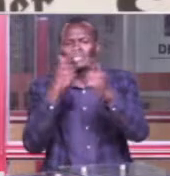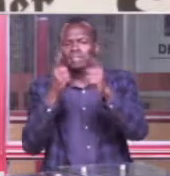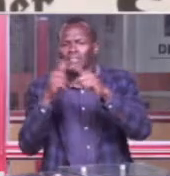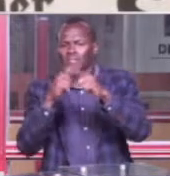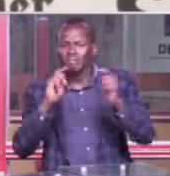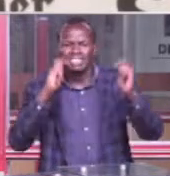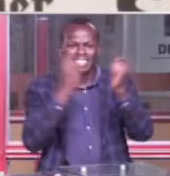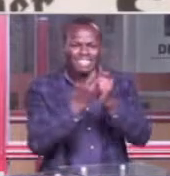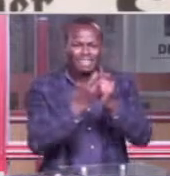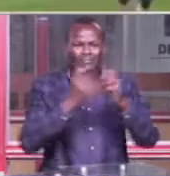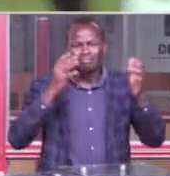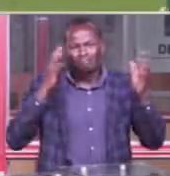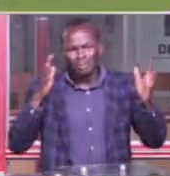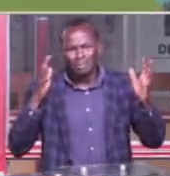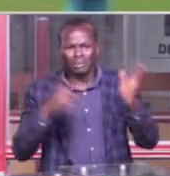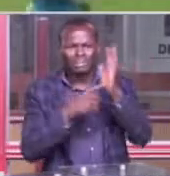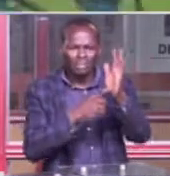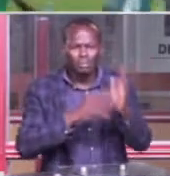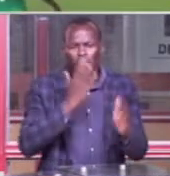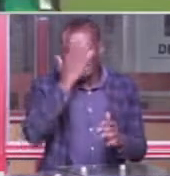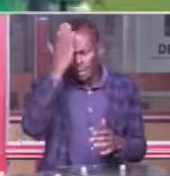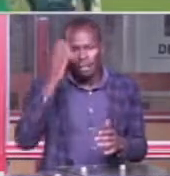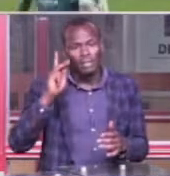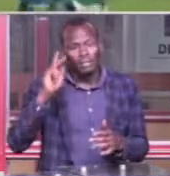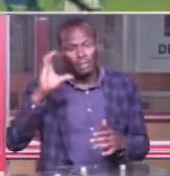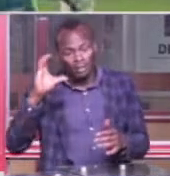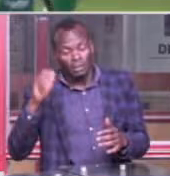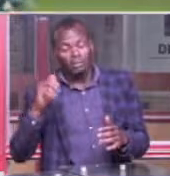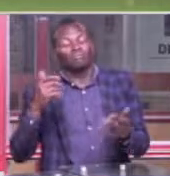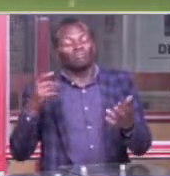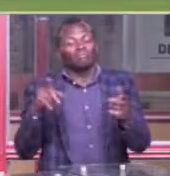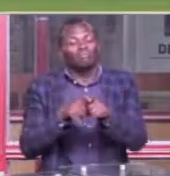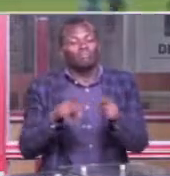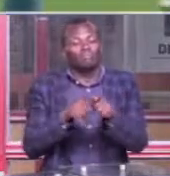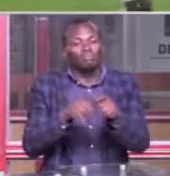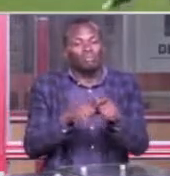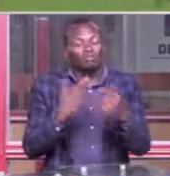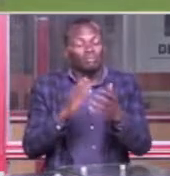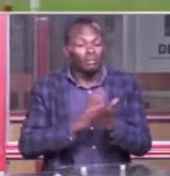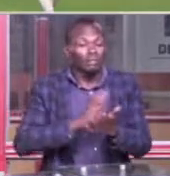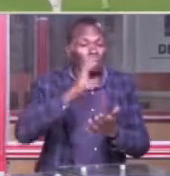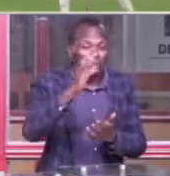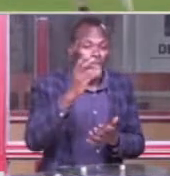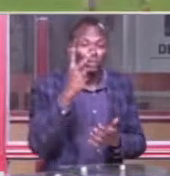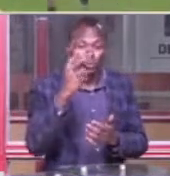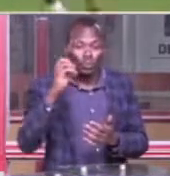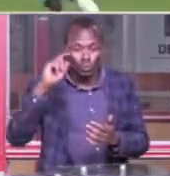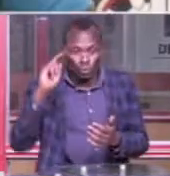kituwa okweteekateeka okulungi ng'aweredde emitwalo abiri nga zimukwasiddwa nannyini kirabu ya Mbarara City mubaka mpaka